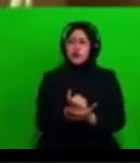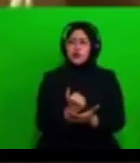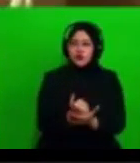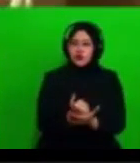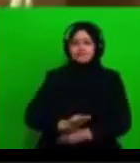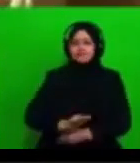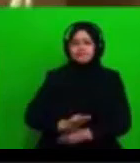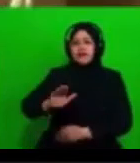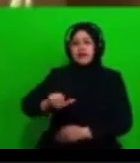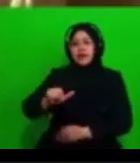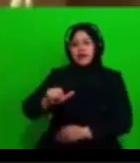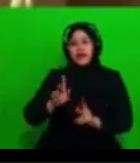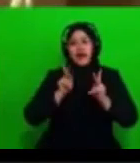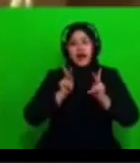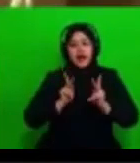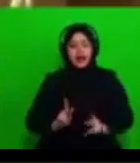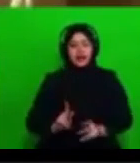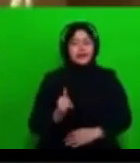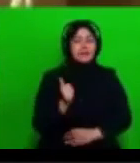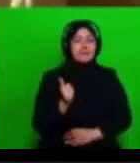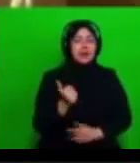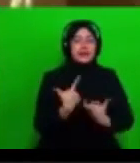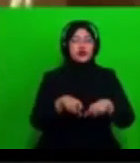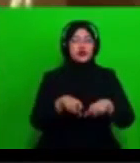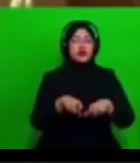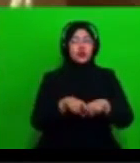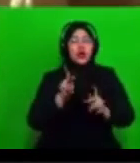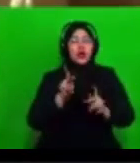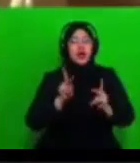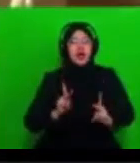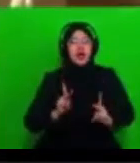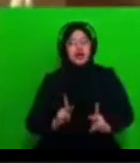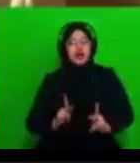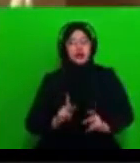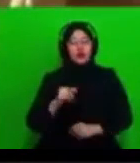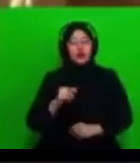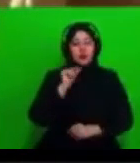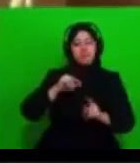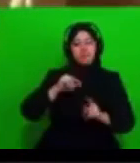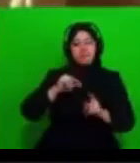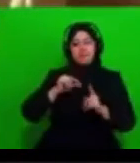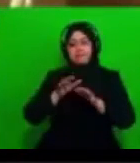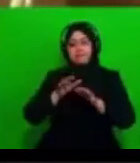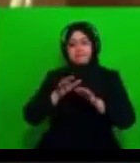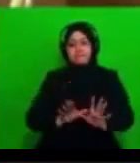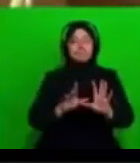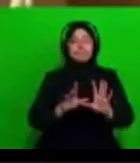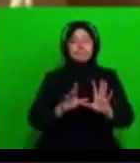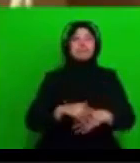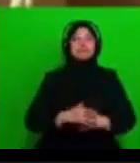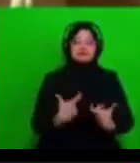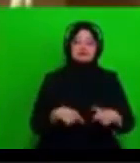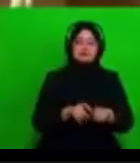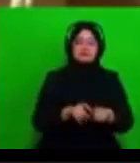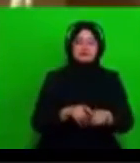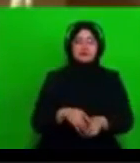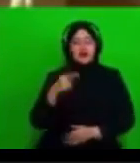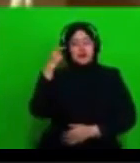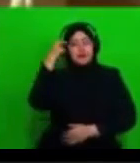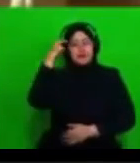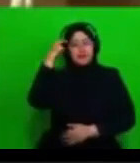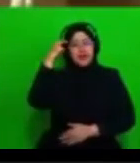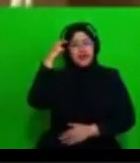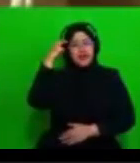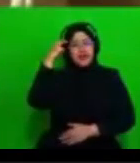menjadi, anak itu menjadi orang yang baik sesuai dengan karakter pembelajar, pelajar Pancasila tadi itu. berpikir